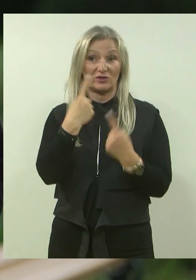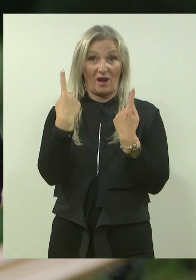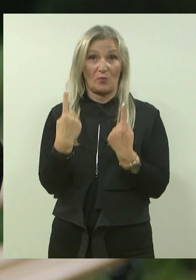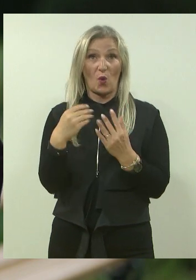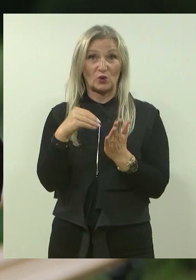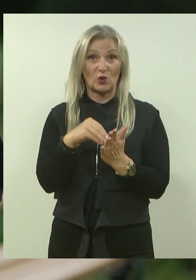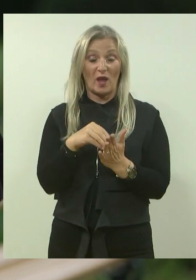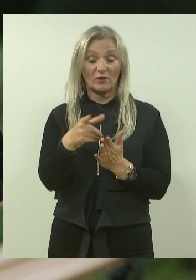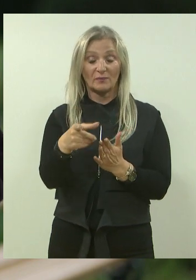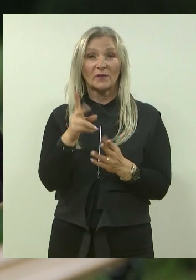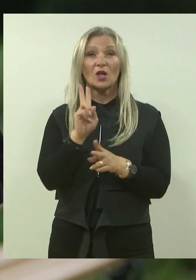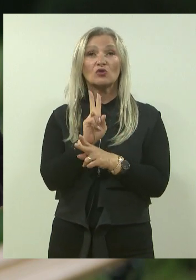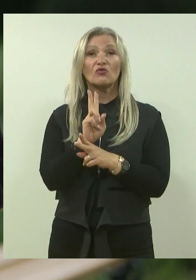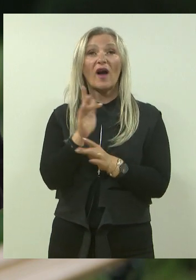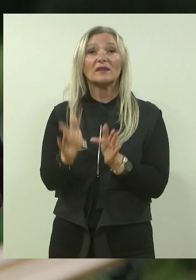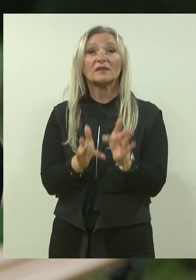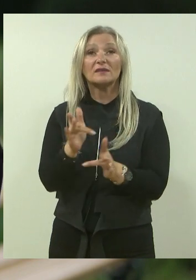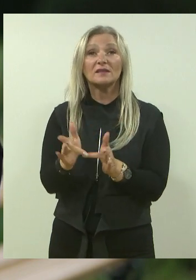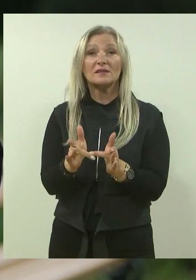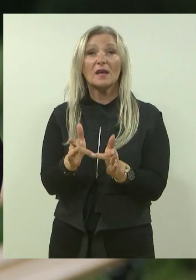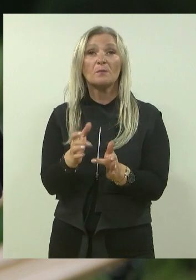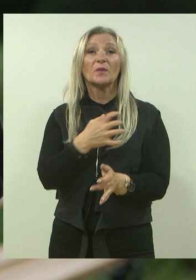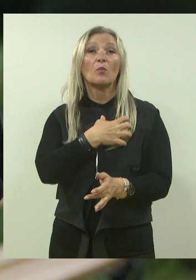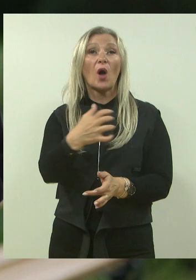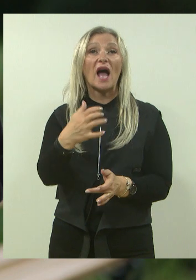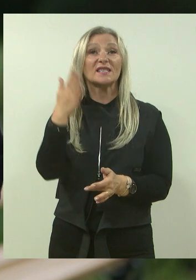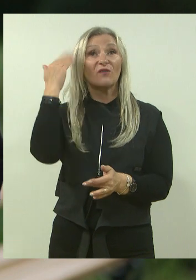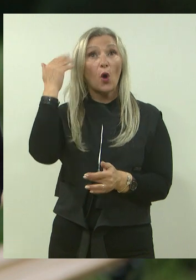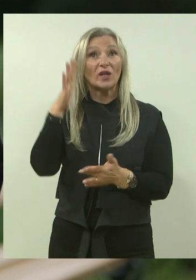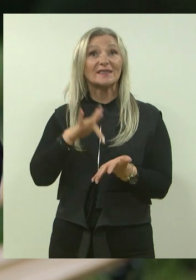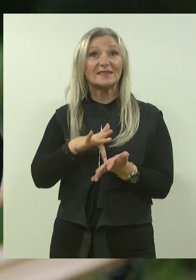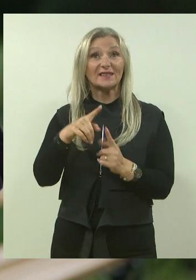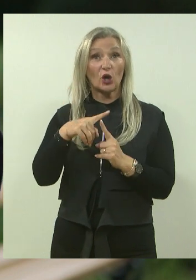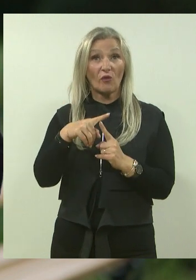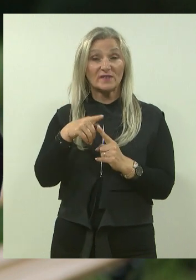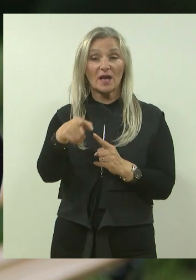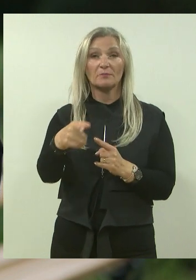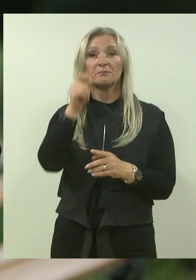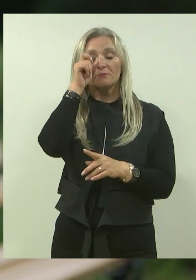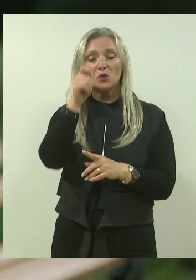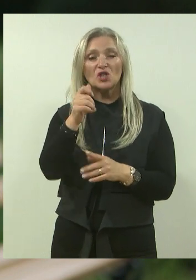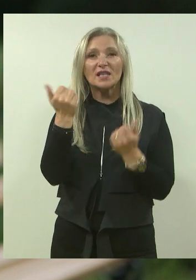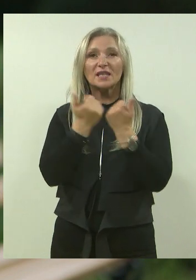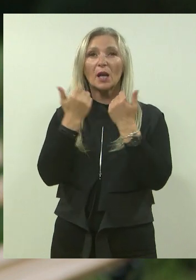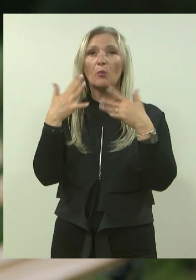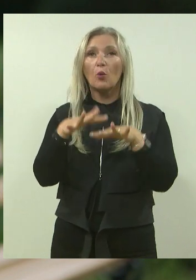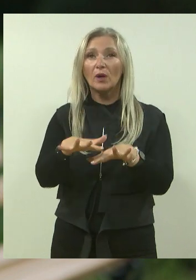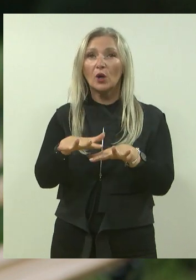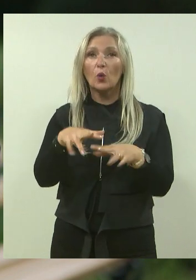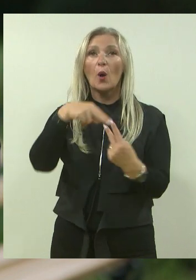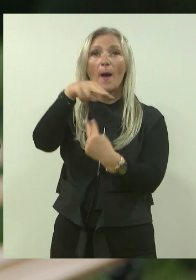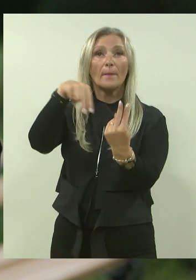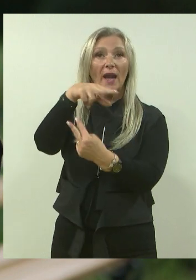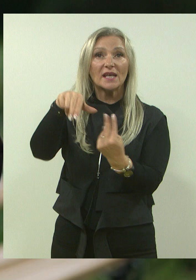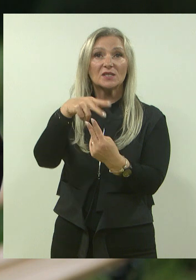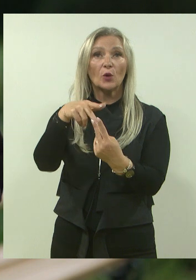postojanja. Ovi čuvari tradicije i kulturnog blaga trnovečkog kraja publiku su uz ostalo počastili pripremljenom koreografijom pod